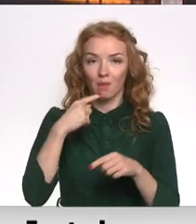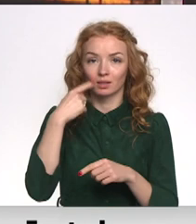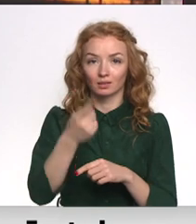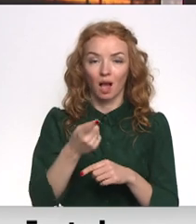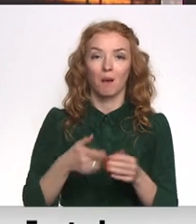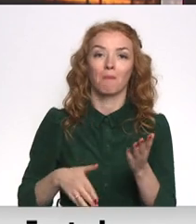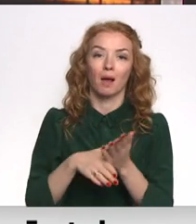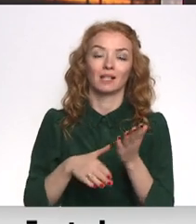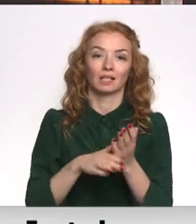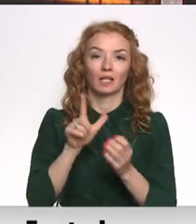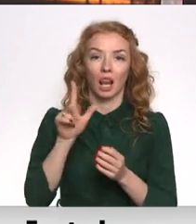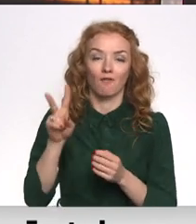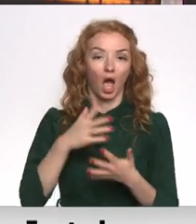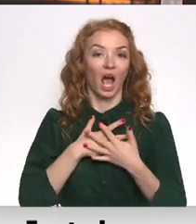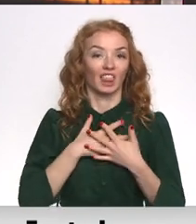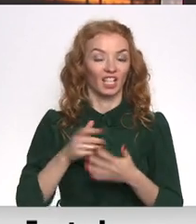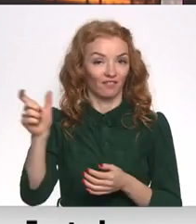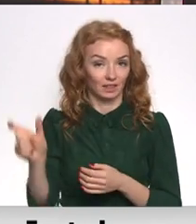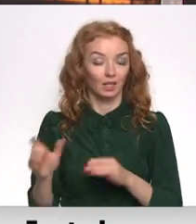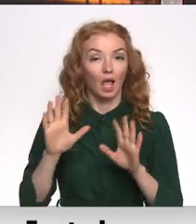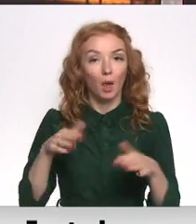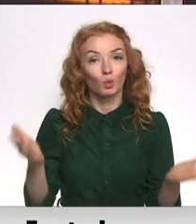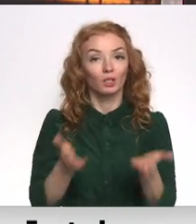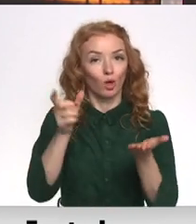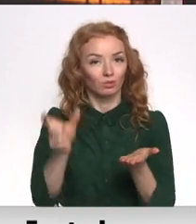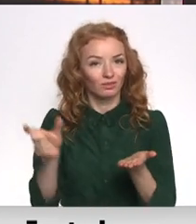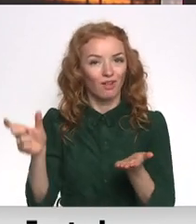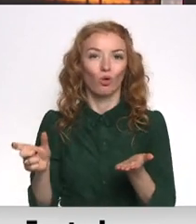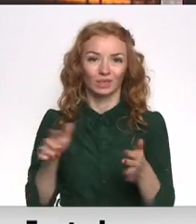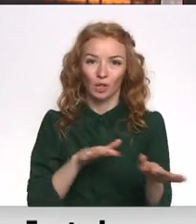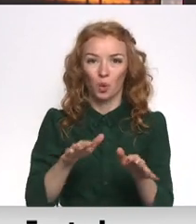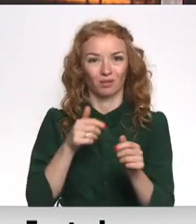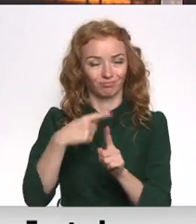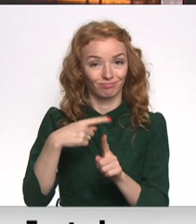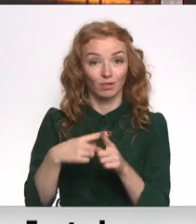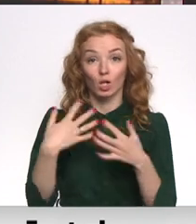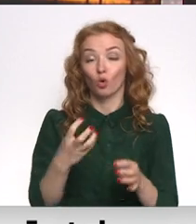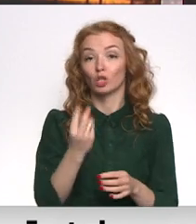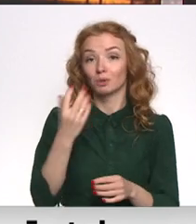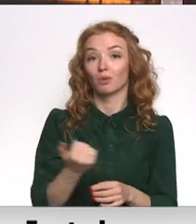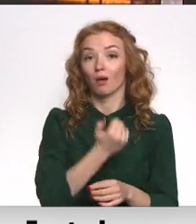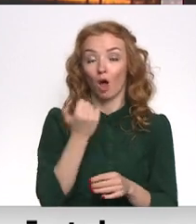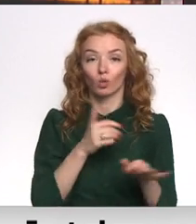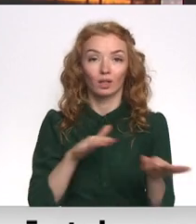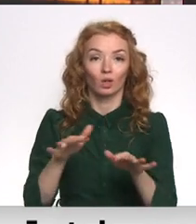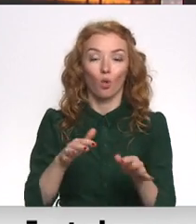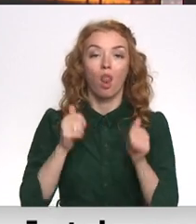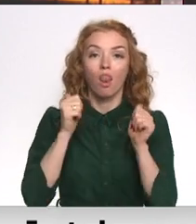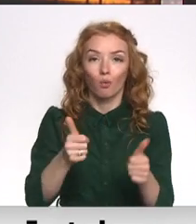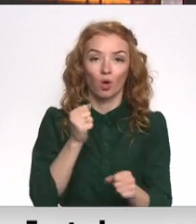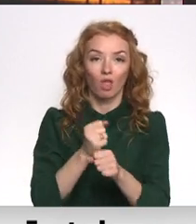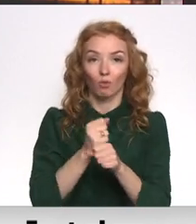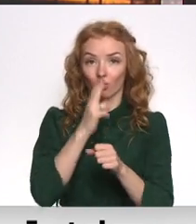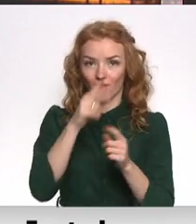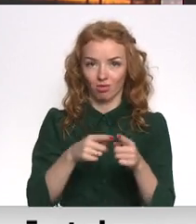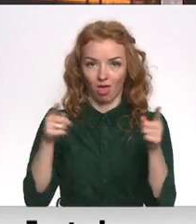organizācijas palīdzēsim LV aktīvisti. Taču, lai mudinātu cilvēkus labiem darbiem, jau 14. Gadu tiek rīkota labo darbu nedēļa.